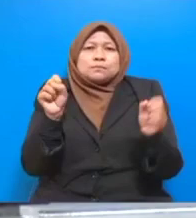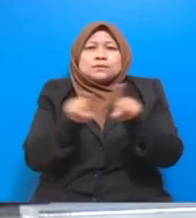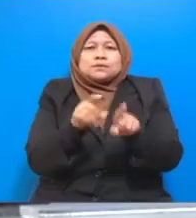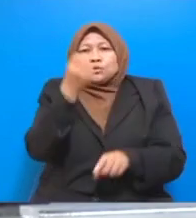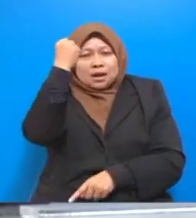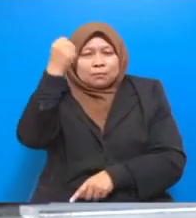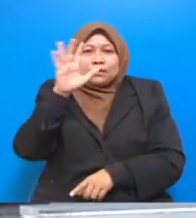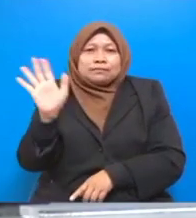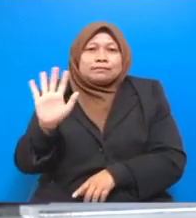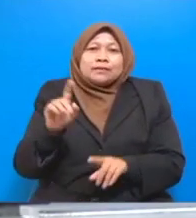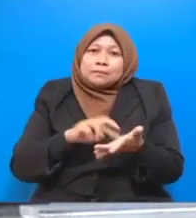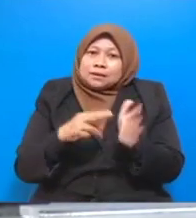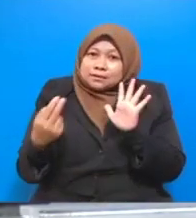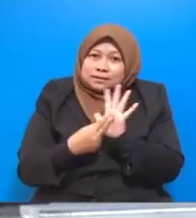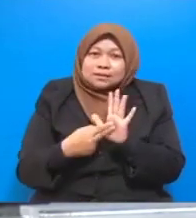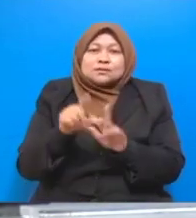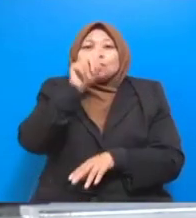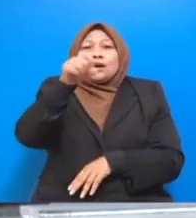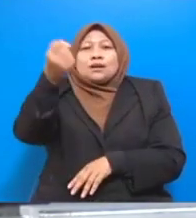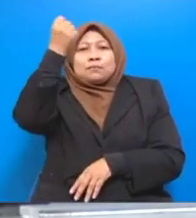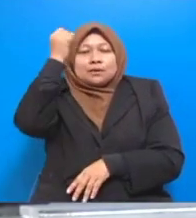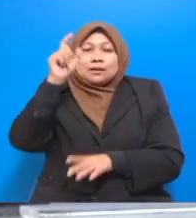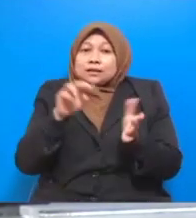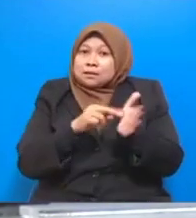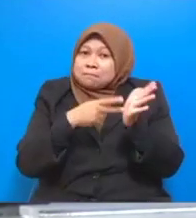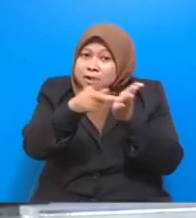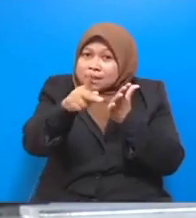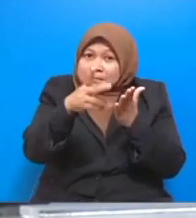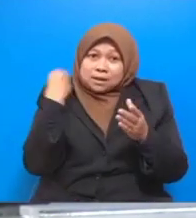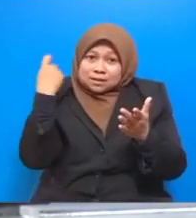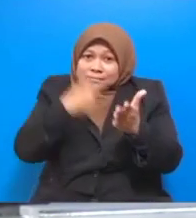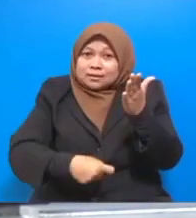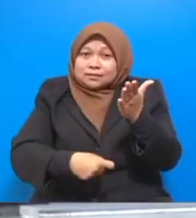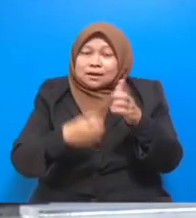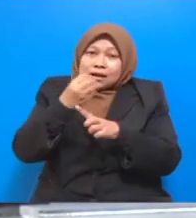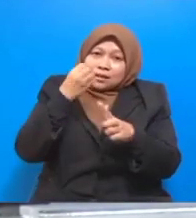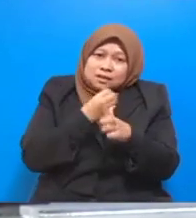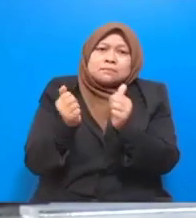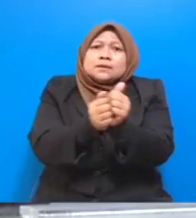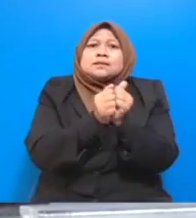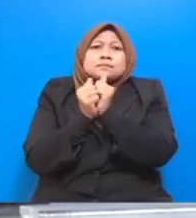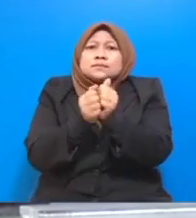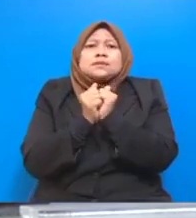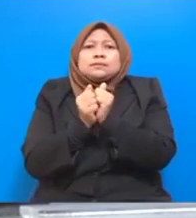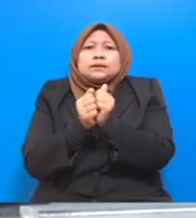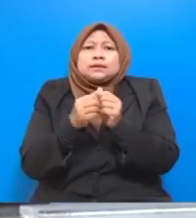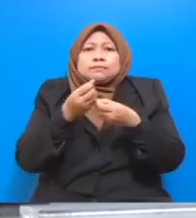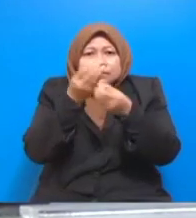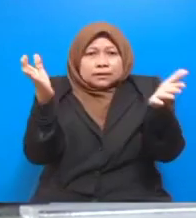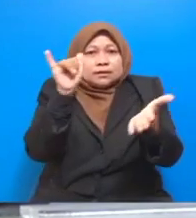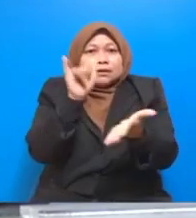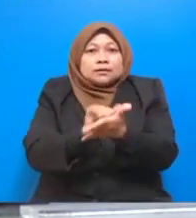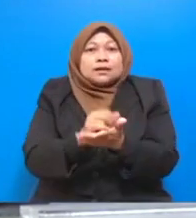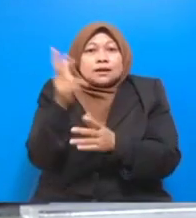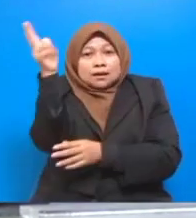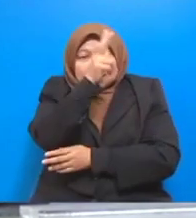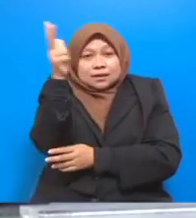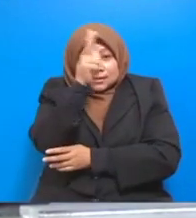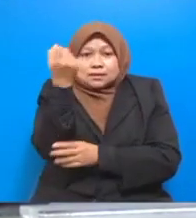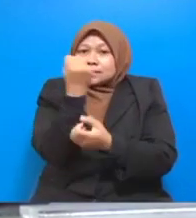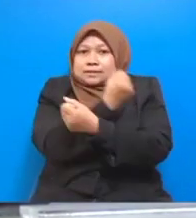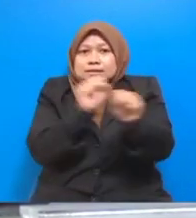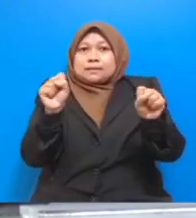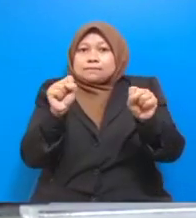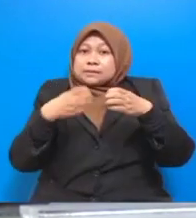dikecualikan dan bola-bola pembayaran cukainya dan bersama-sama dengan penjajahan itu adakah kerajaan juga